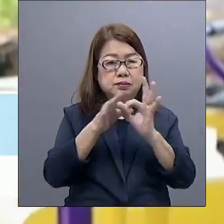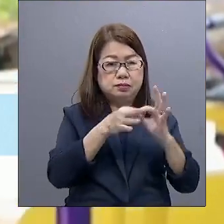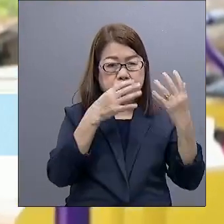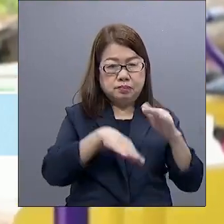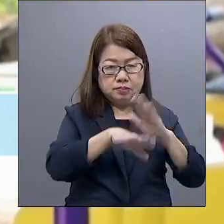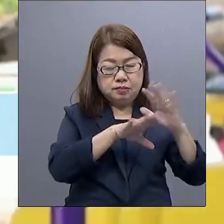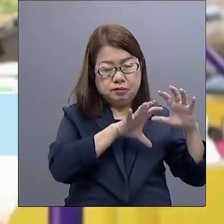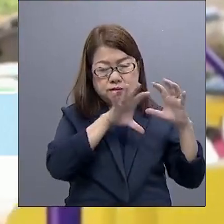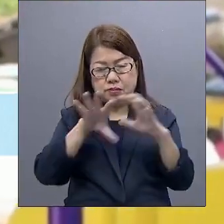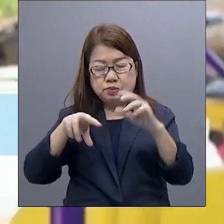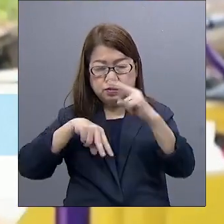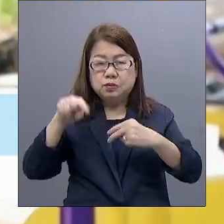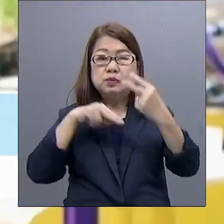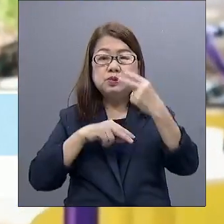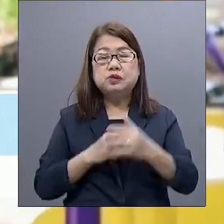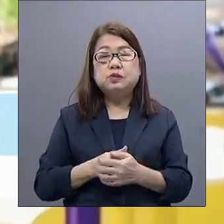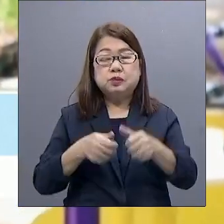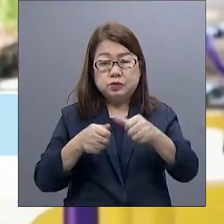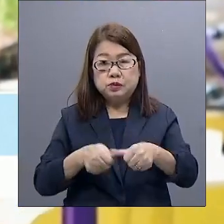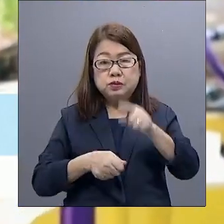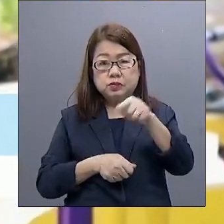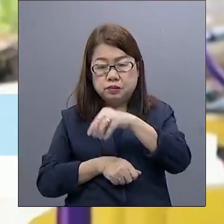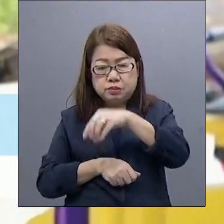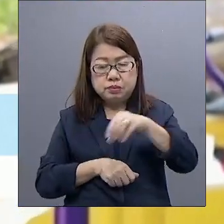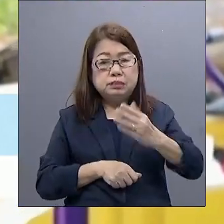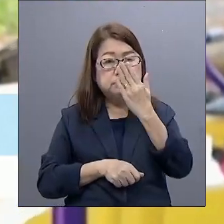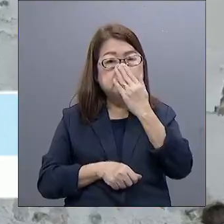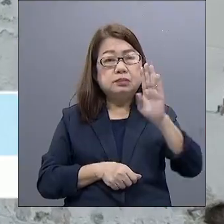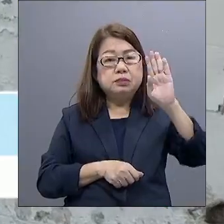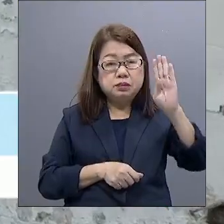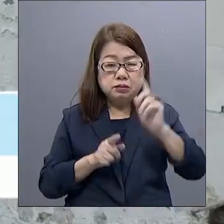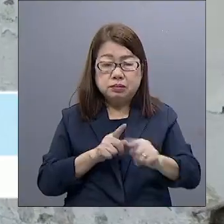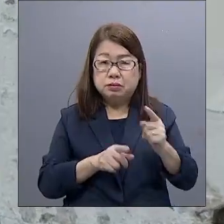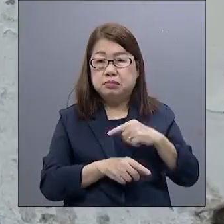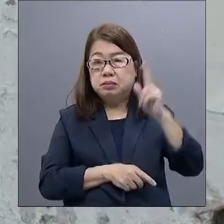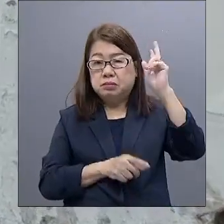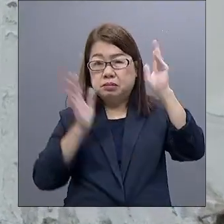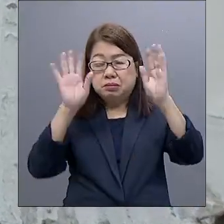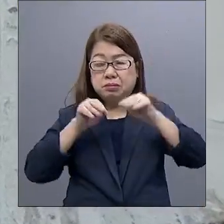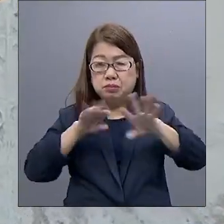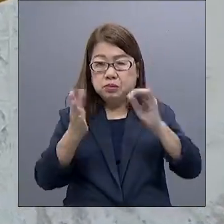้ที่จริเข้ามาดูว่าสภาพพ้ที่ทมีกตดตั้ง เป็ไปตามข่วหรอไม้รายลเอียดของราคากดี